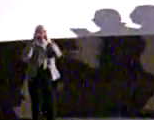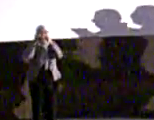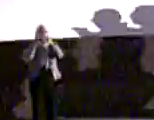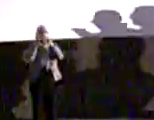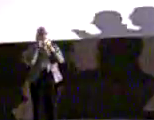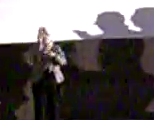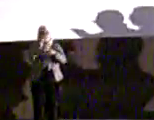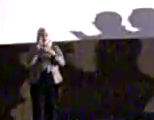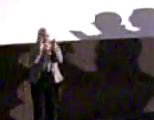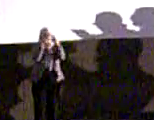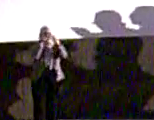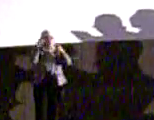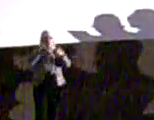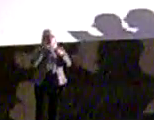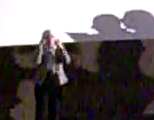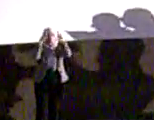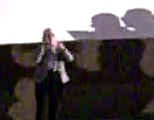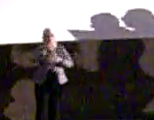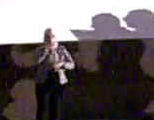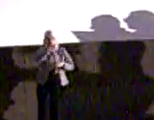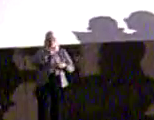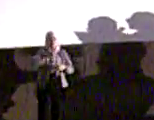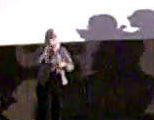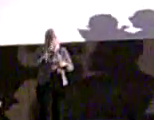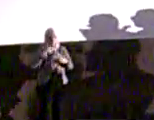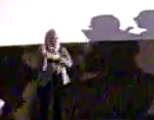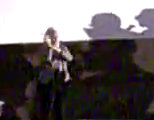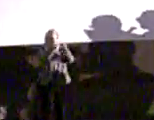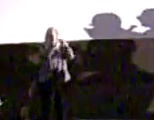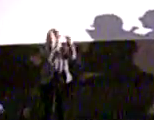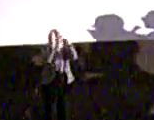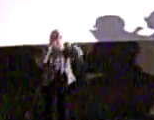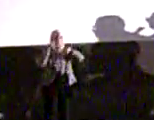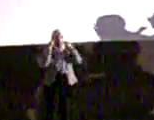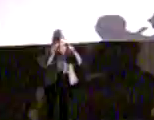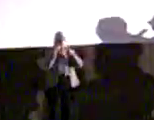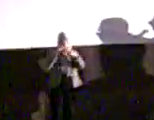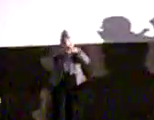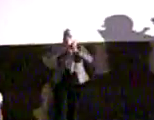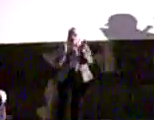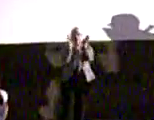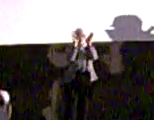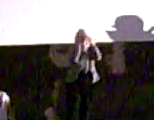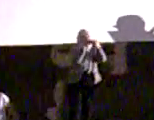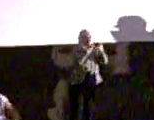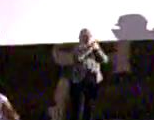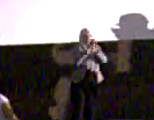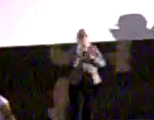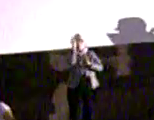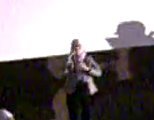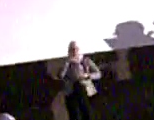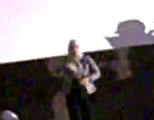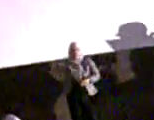لجنة الحريات الفردية والمساواة، ونقترحه اليوم كأرضية لتجميع كافة القوى الحية كي تتحمل